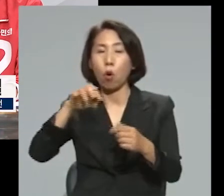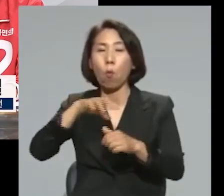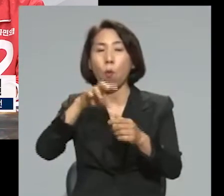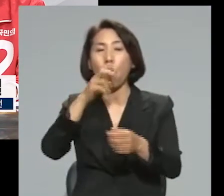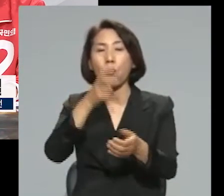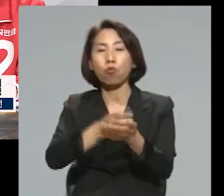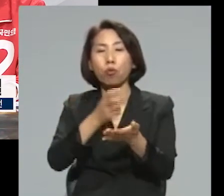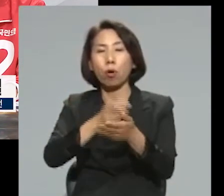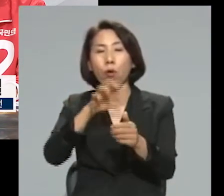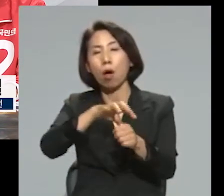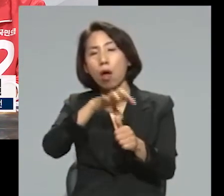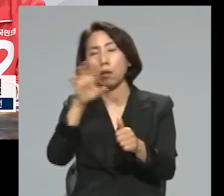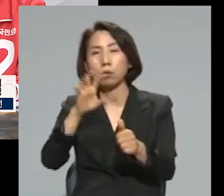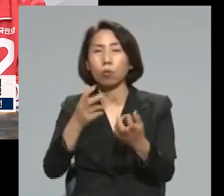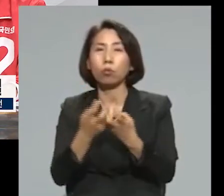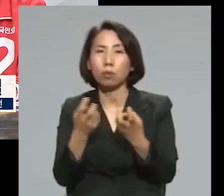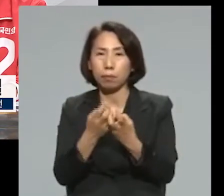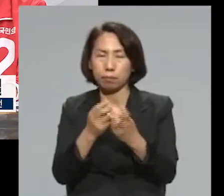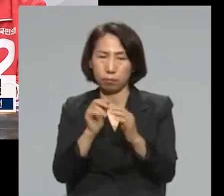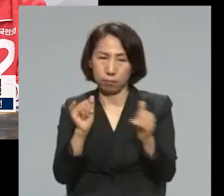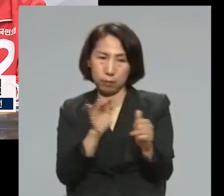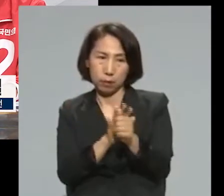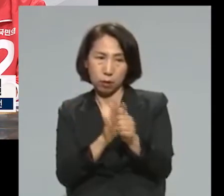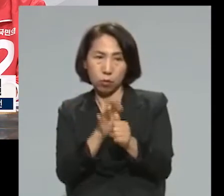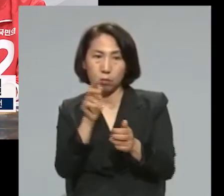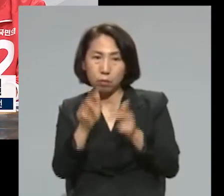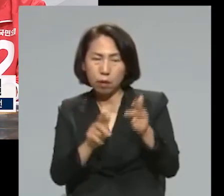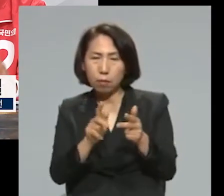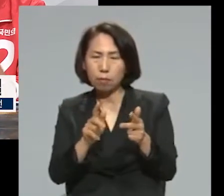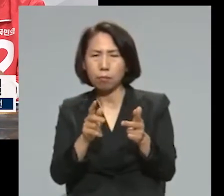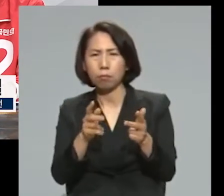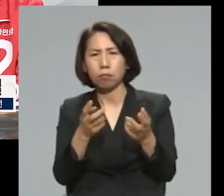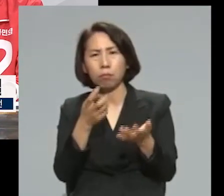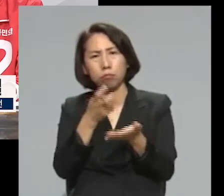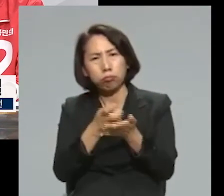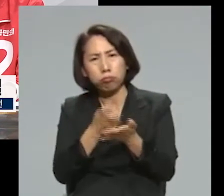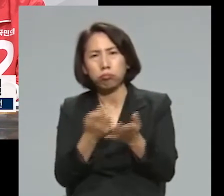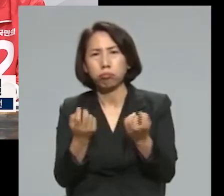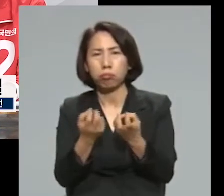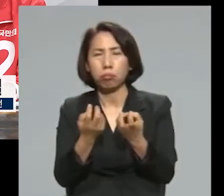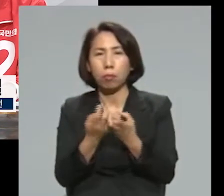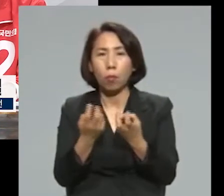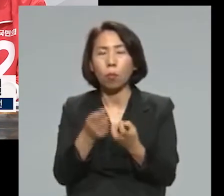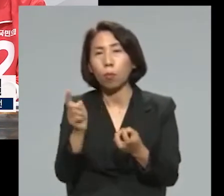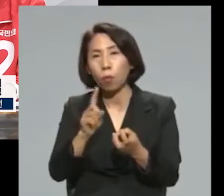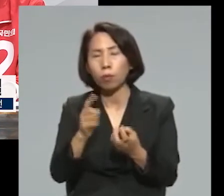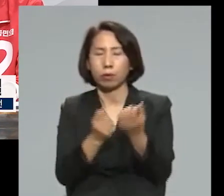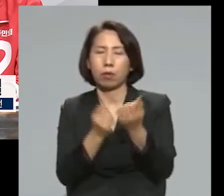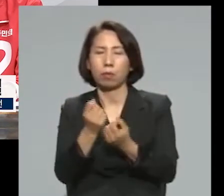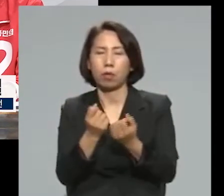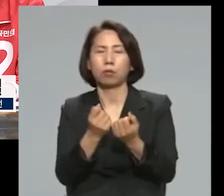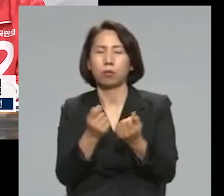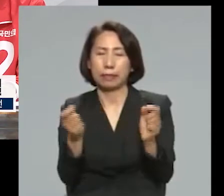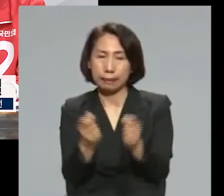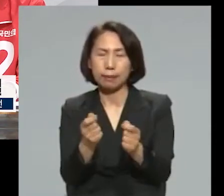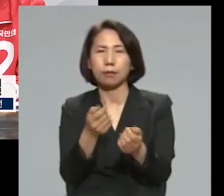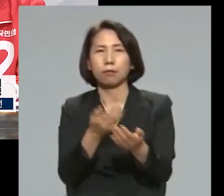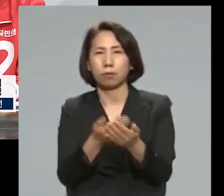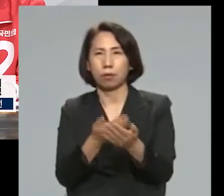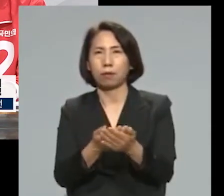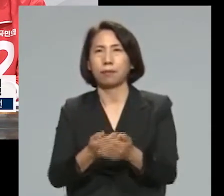건지 또한 주민지원 사업을 어떻게 제도화할 건지에 대해서 설명을 해주세요. 간략하게 설명해 주세요.